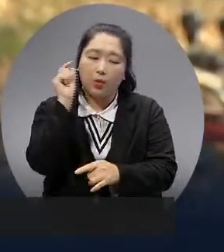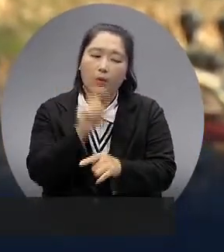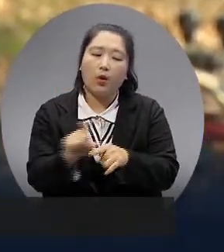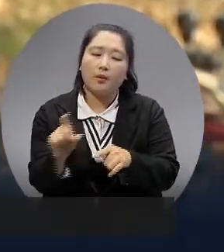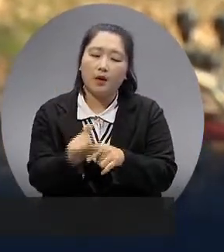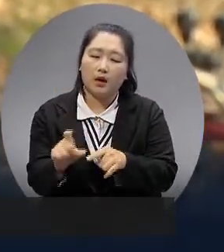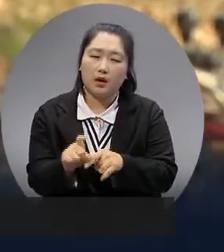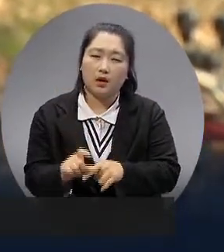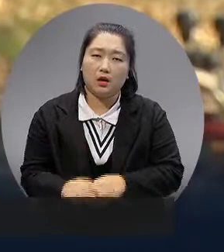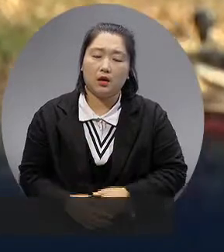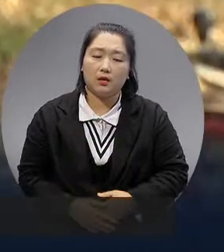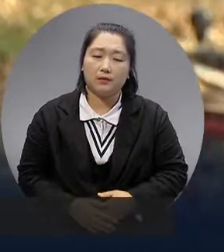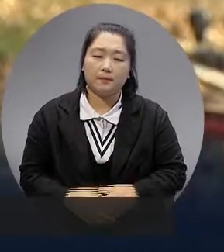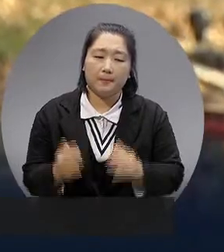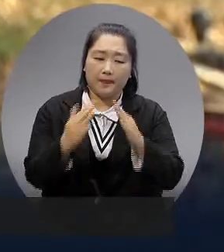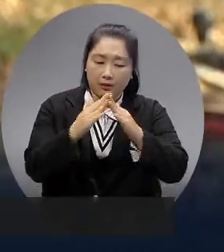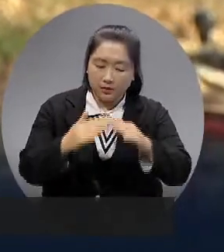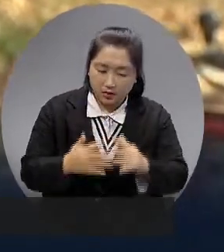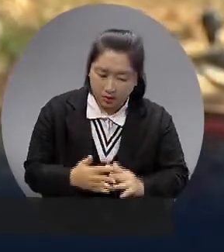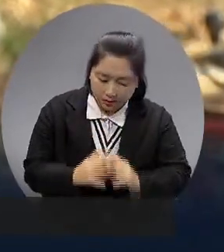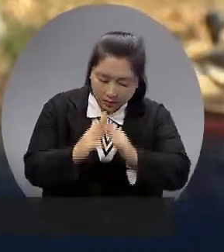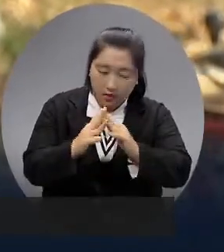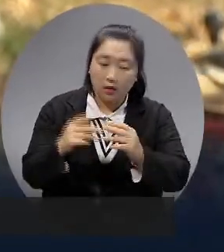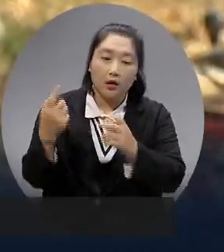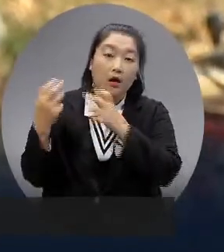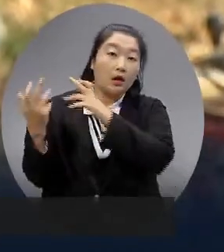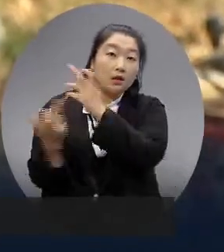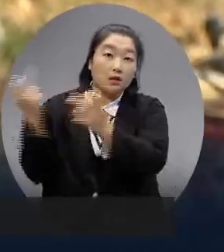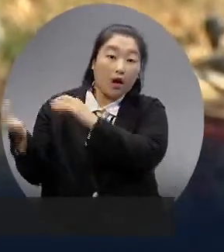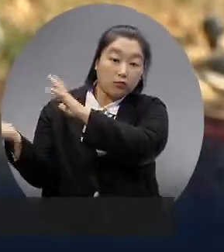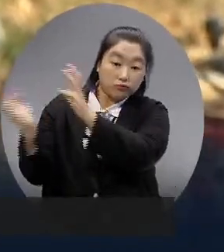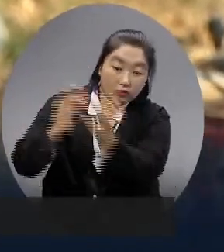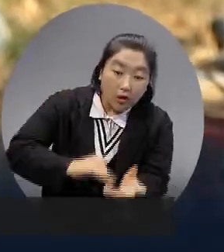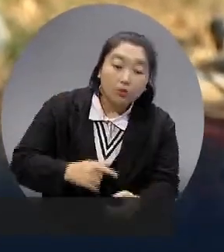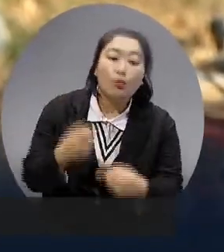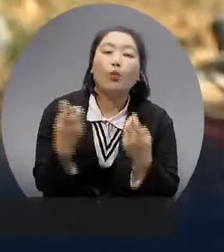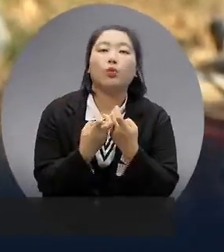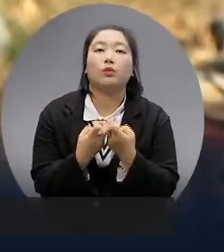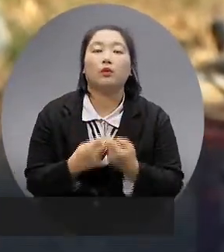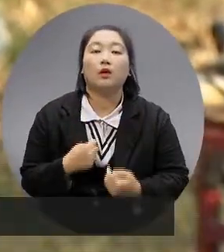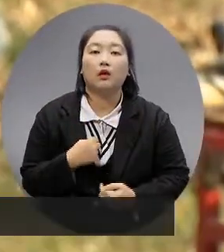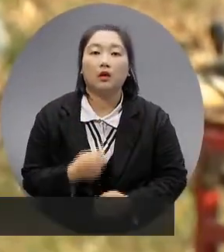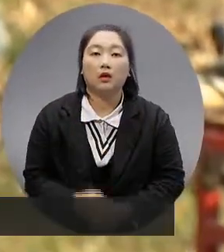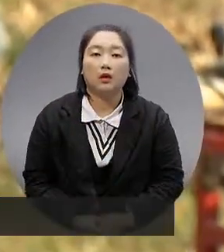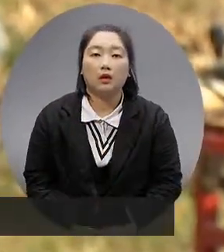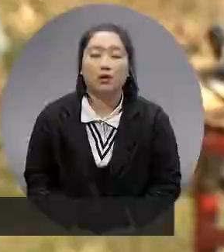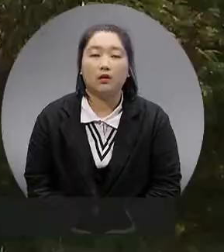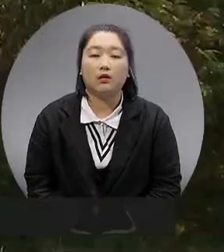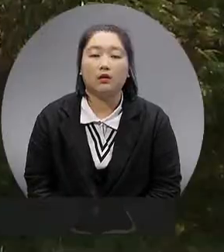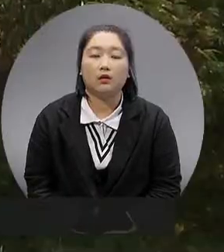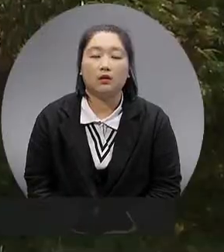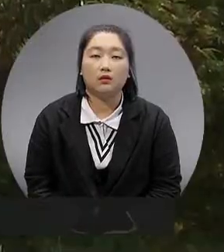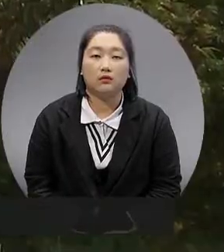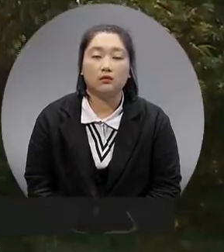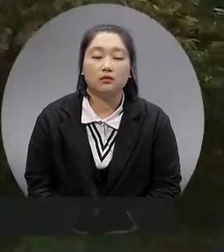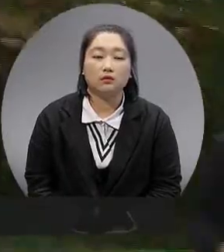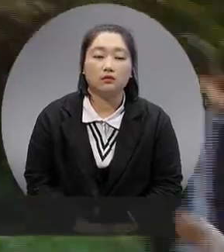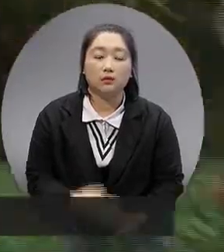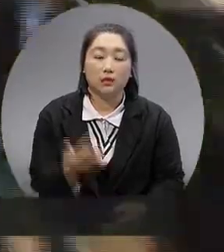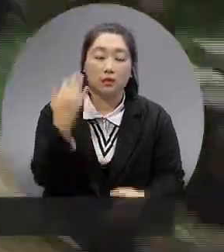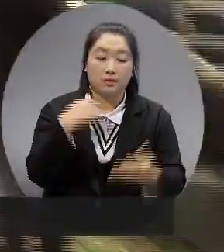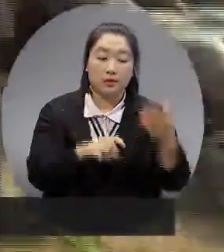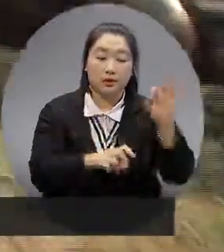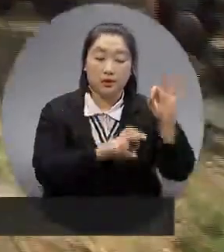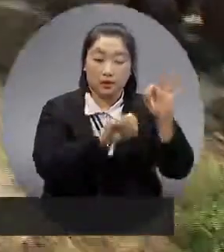어떻게 하느냐 이거. 하는데 여기 집이 가지고 이 산이라도 하나 무너져서 내 문제면 뭐. 지난달